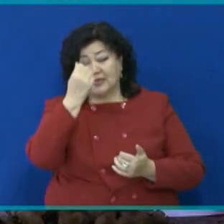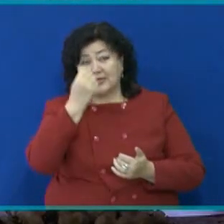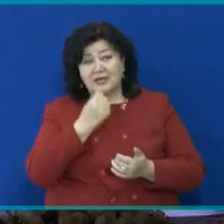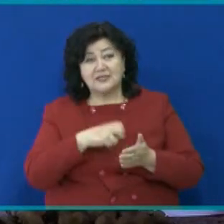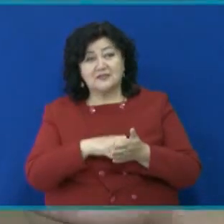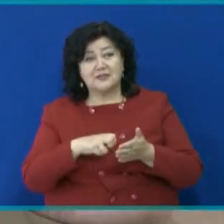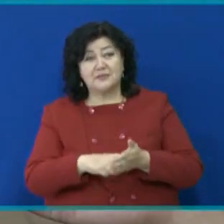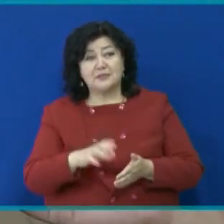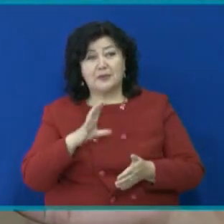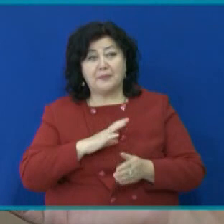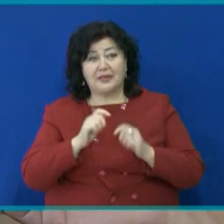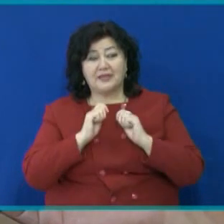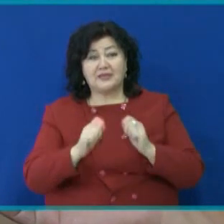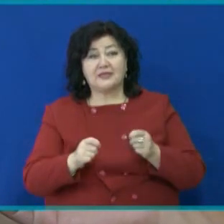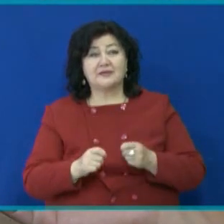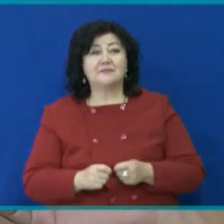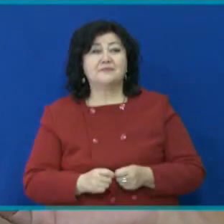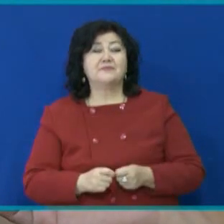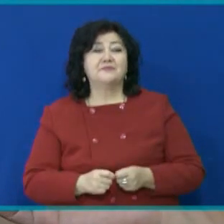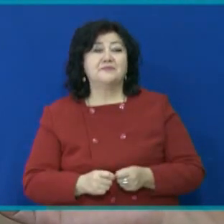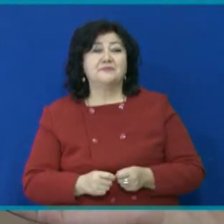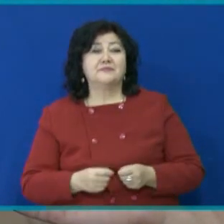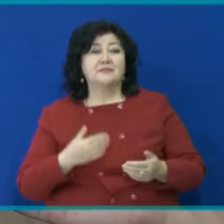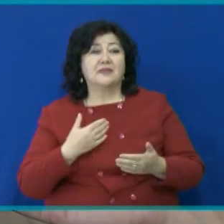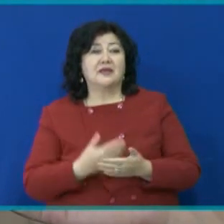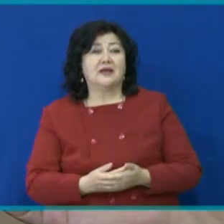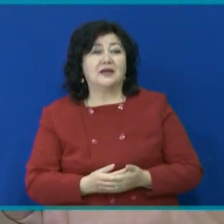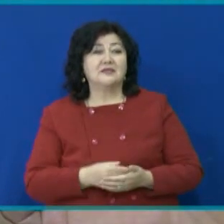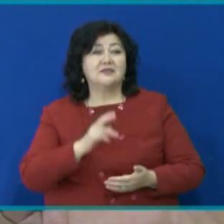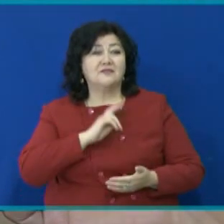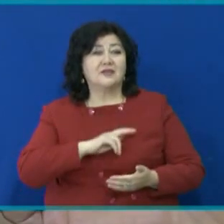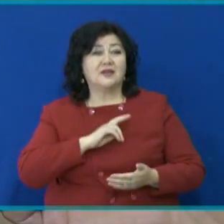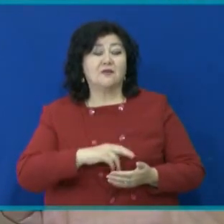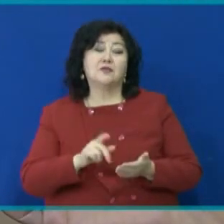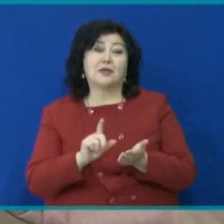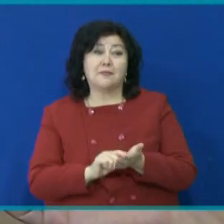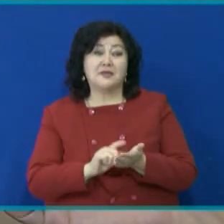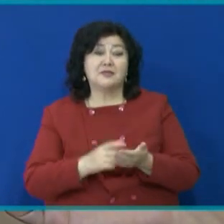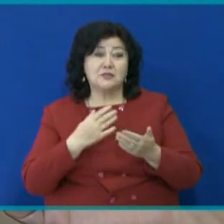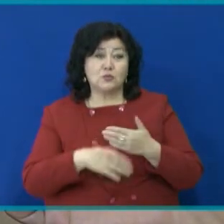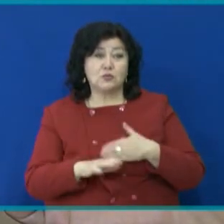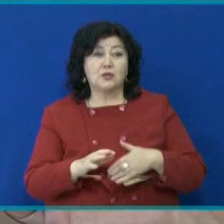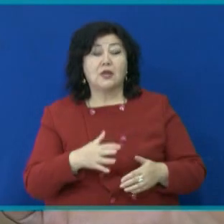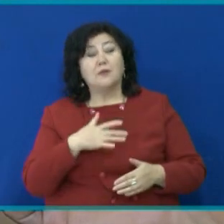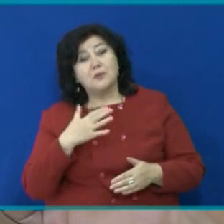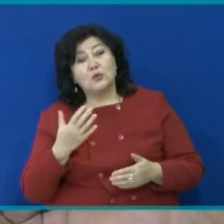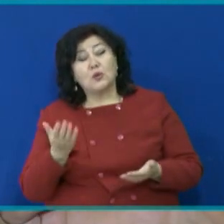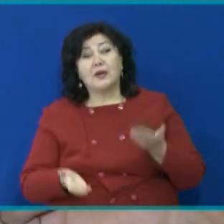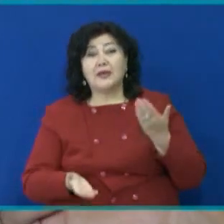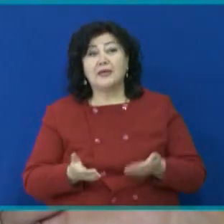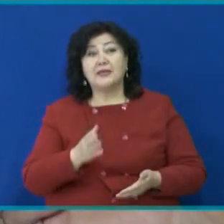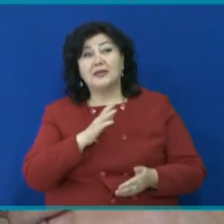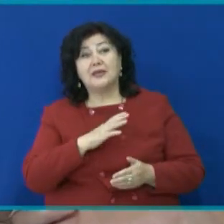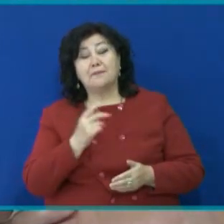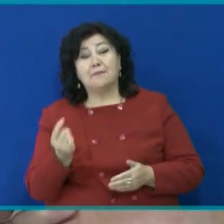хаттары табысталды. Тіл саласында атсалысып зейнетке шықты. Расында да енді көп болса да, аз болса да еңбегіміз